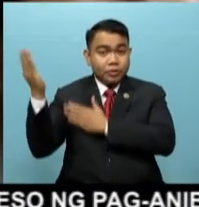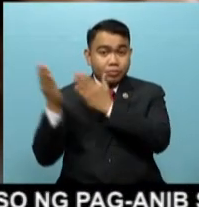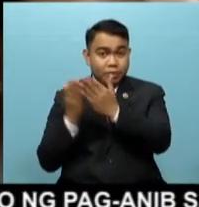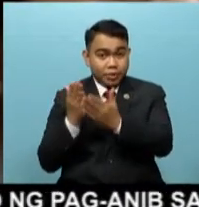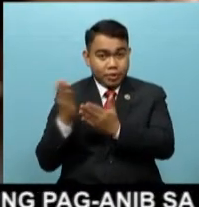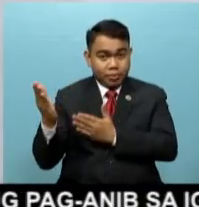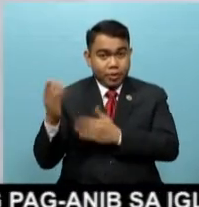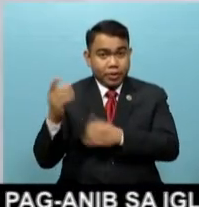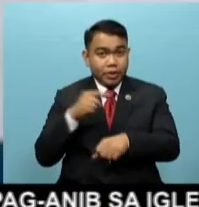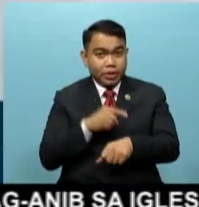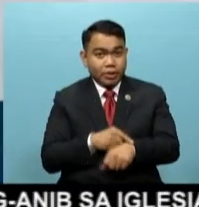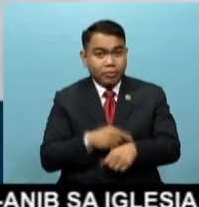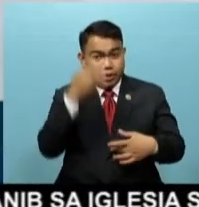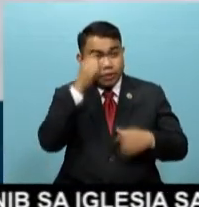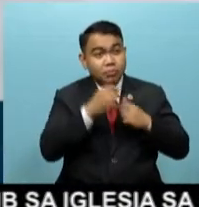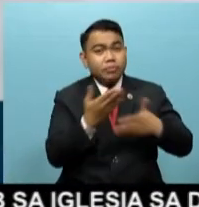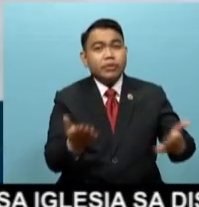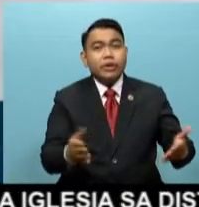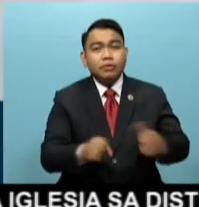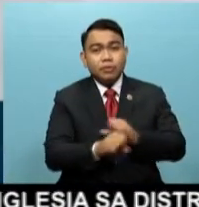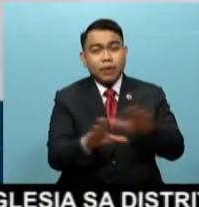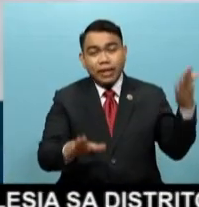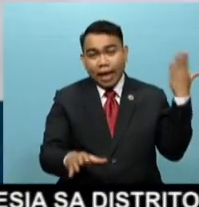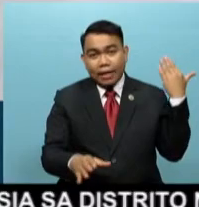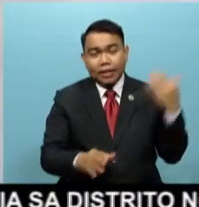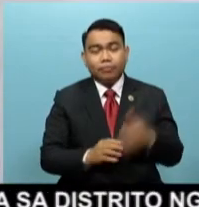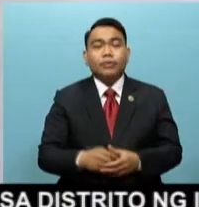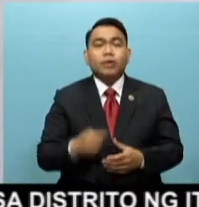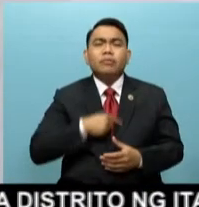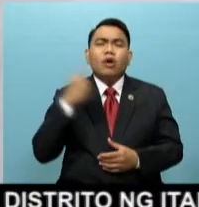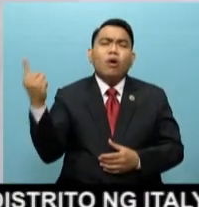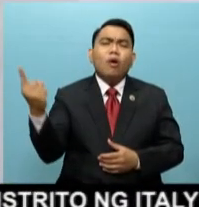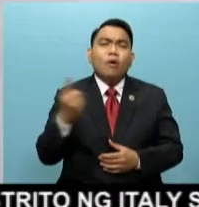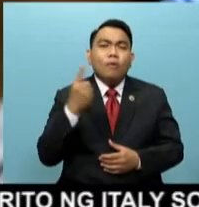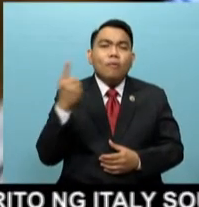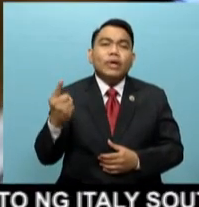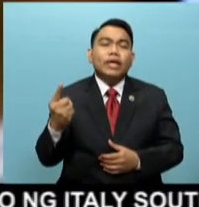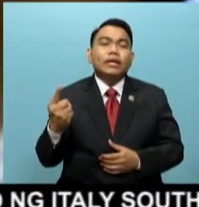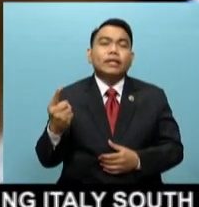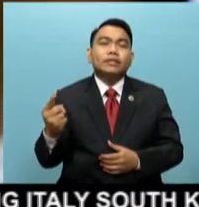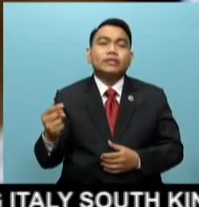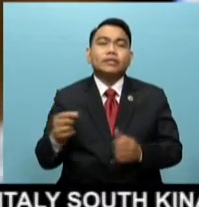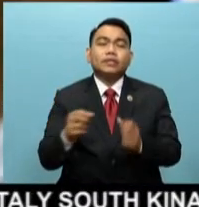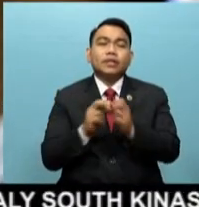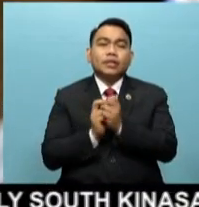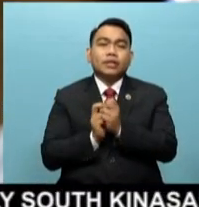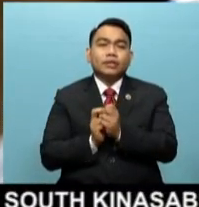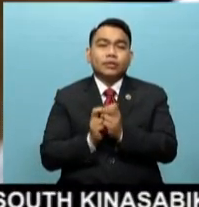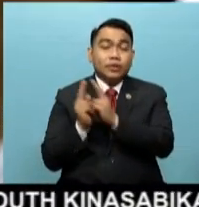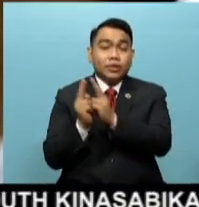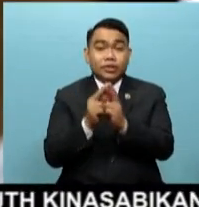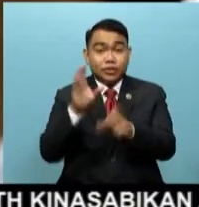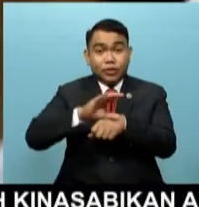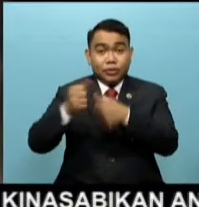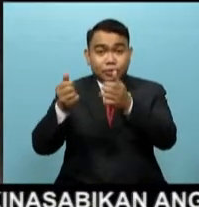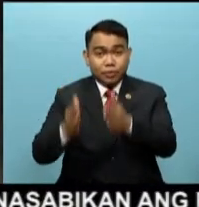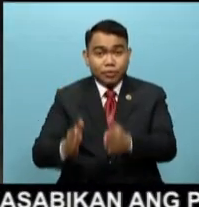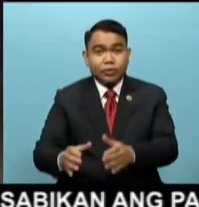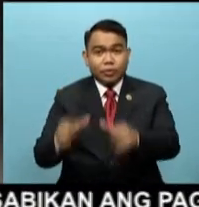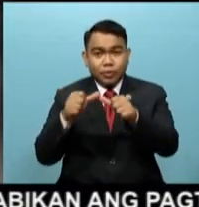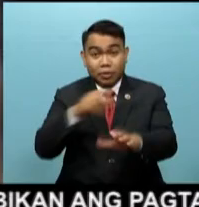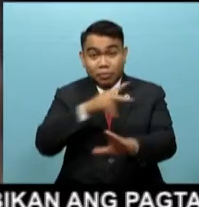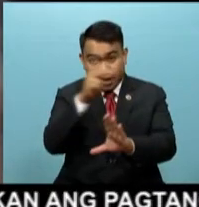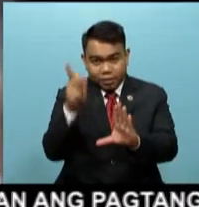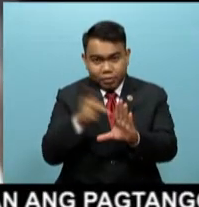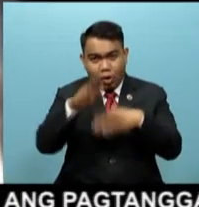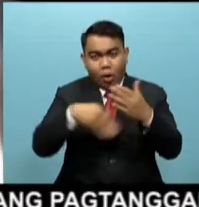of pandemic. Lagi po kaming magpapasakop sa pamamahala at makikipagkaisa po sa kanila sa lahat ng aktibidad na kanilang